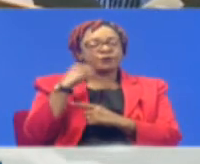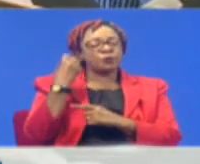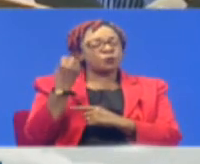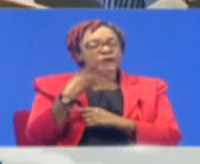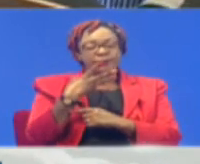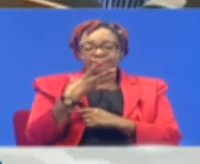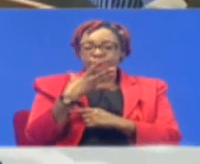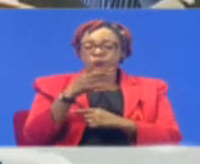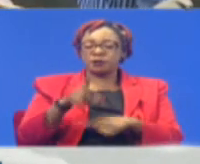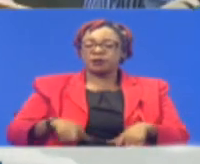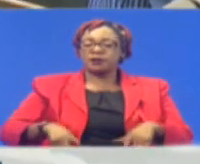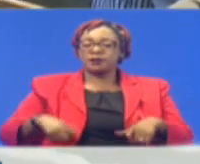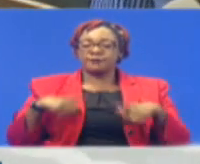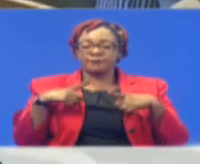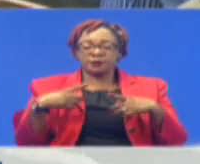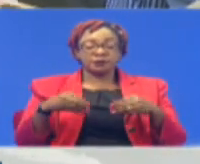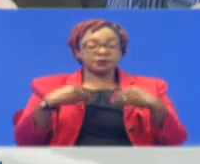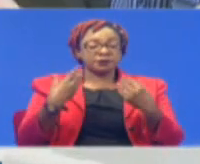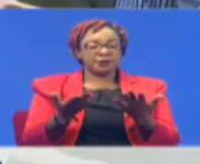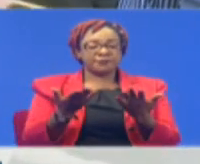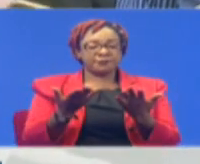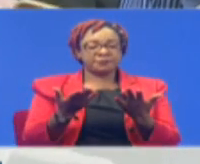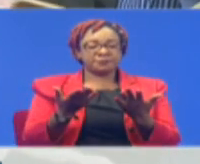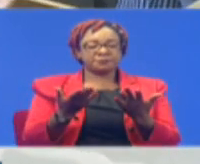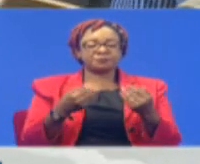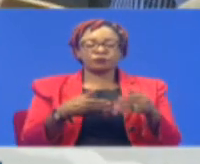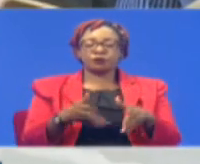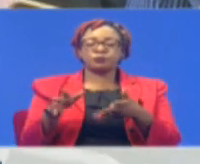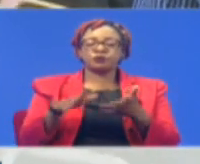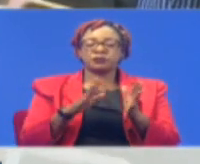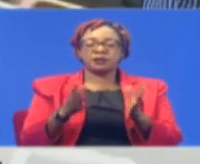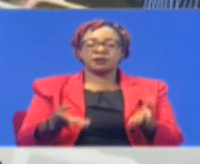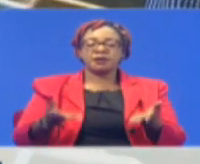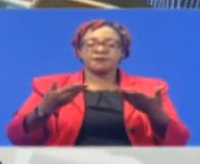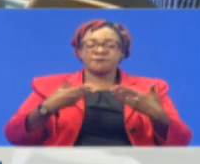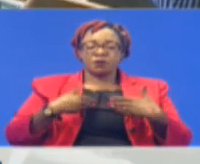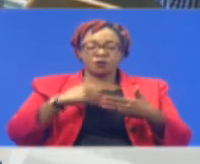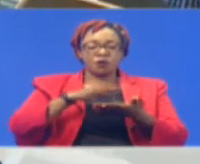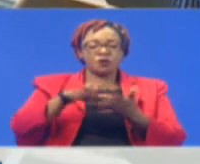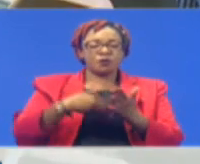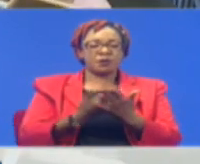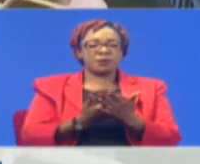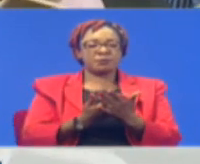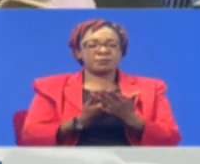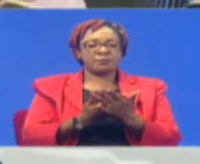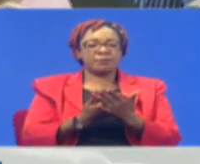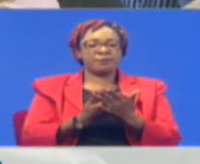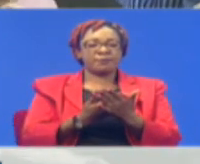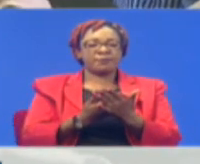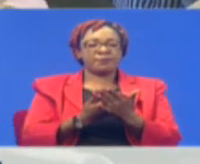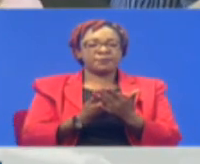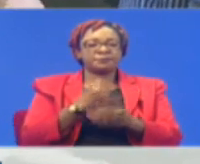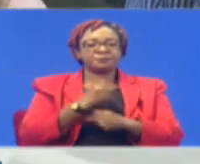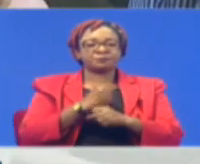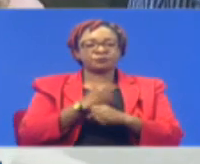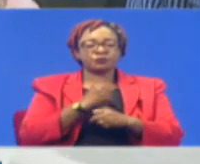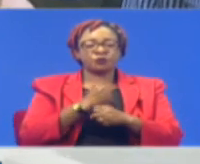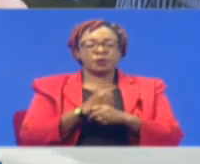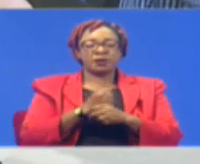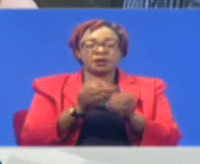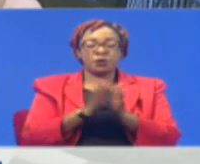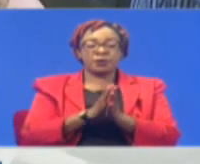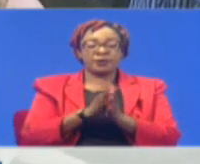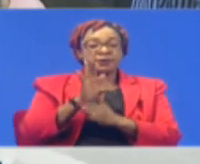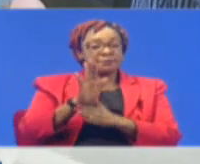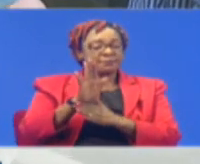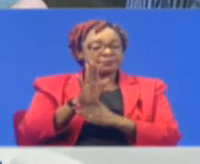he gave him, the opportunity he gave all of us to work with him